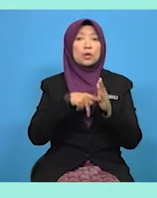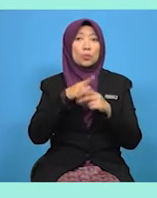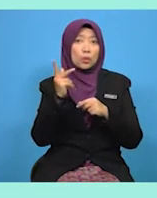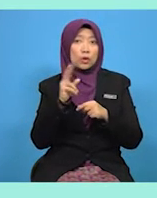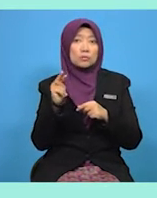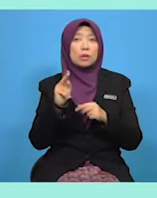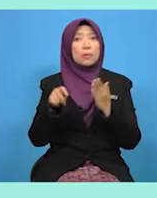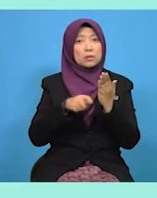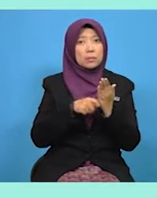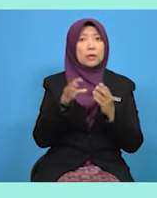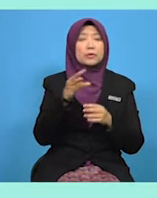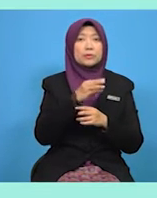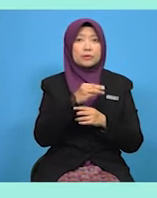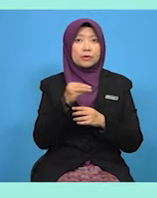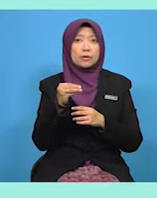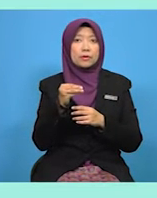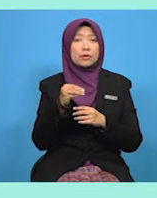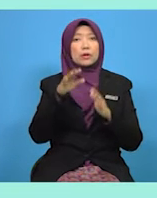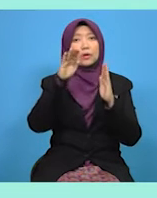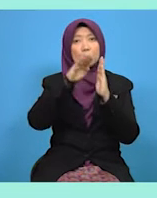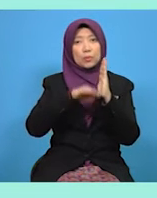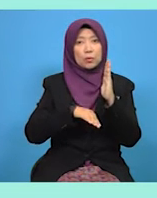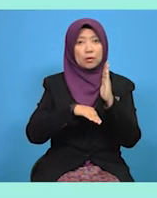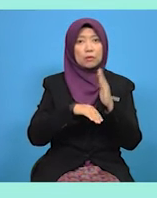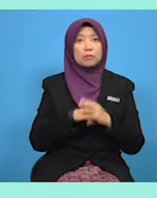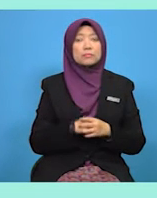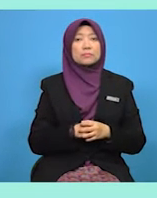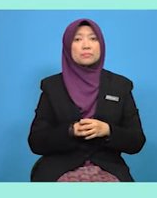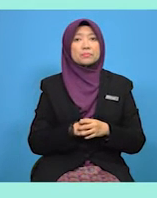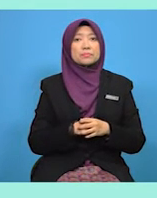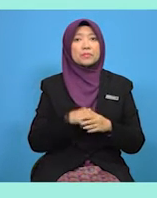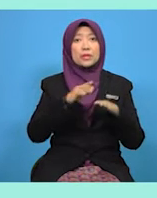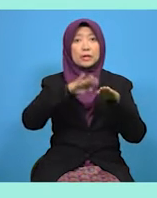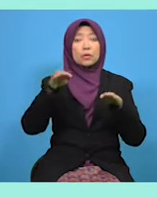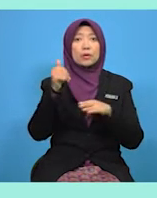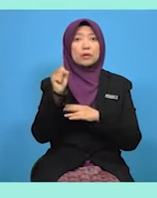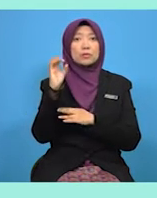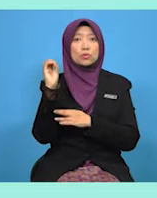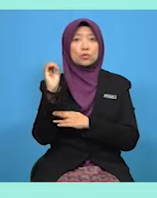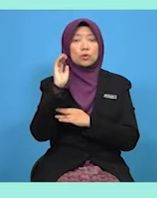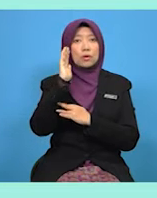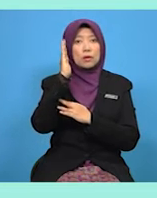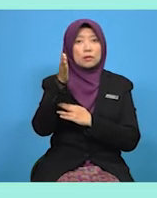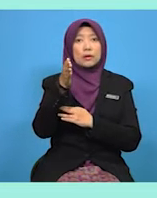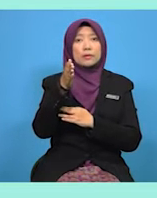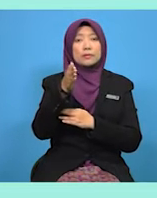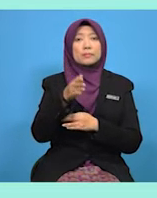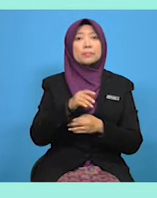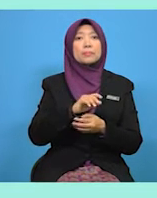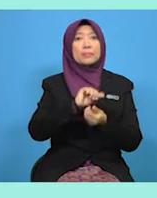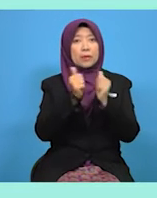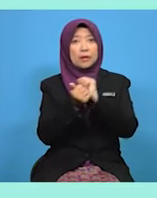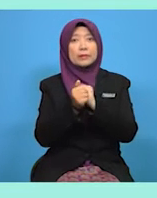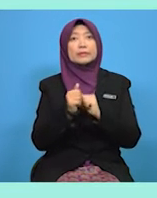bertambah dan penawaran agregat akan berkurang. Kilo AS0 akan beralih